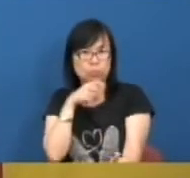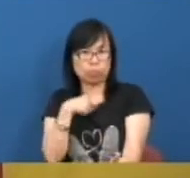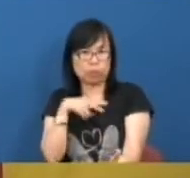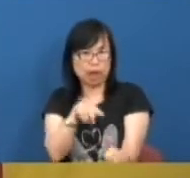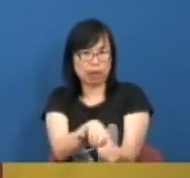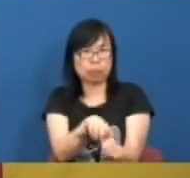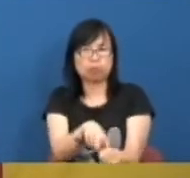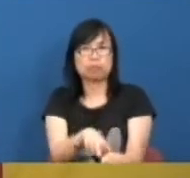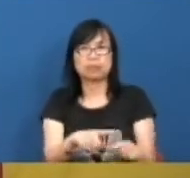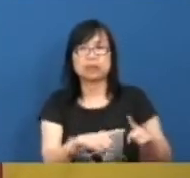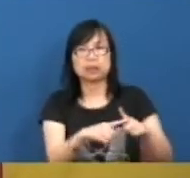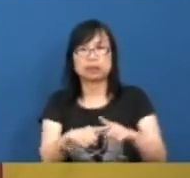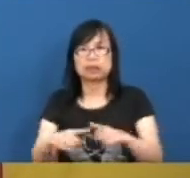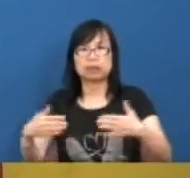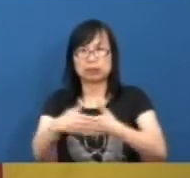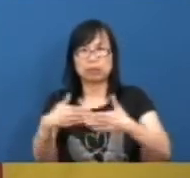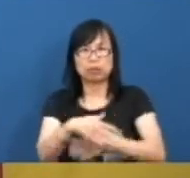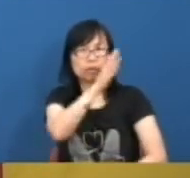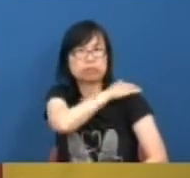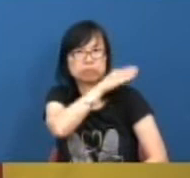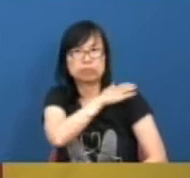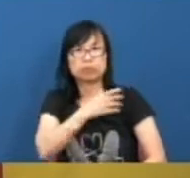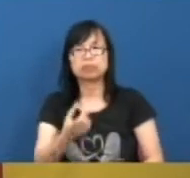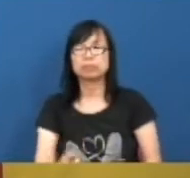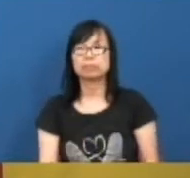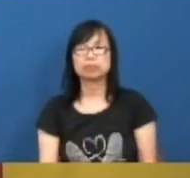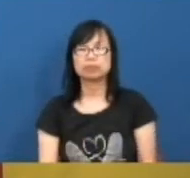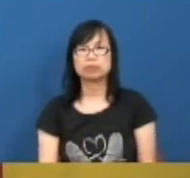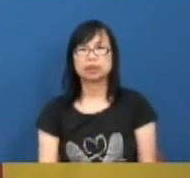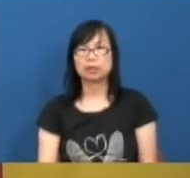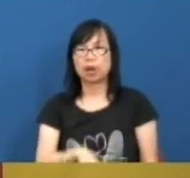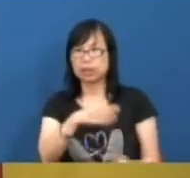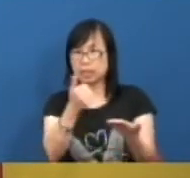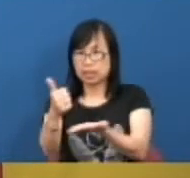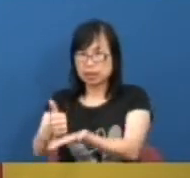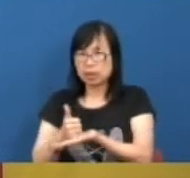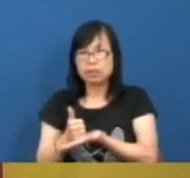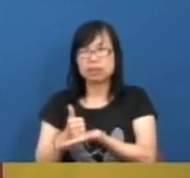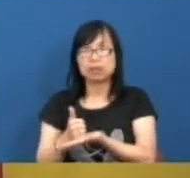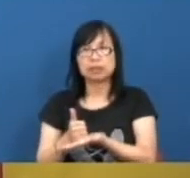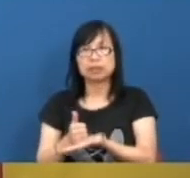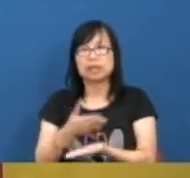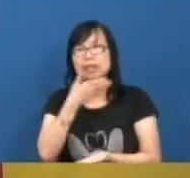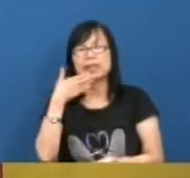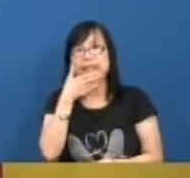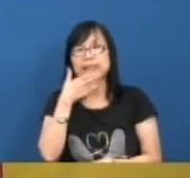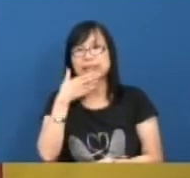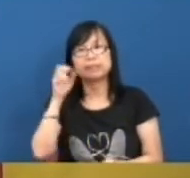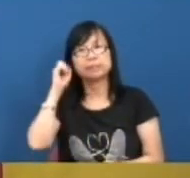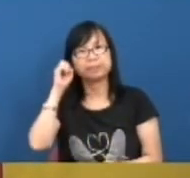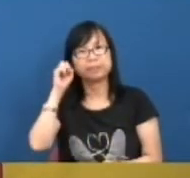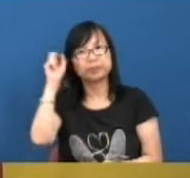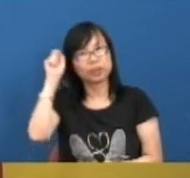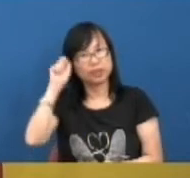市民嗰個交通費嘅負擔。咁我哋就邀請咗我哋嘅一位青年作家